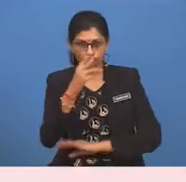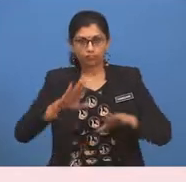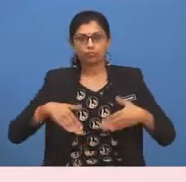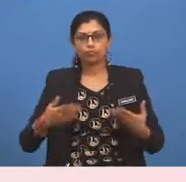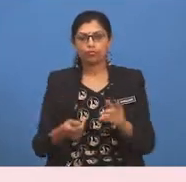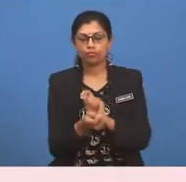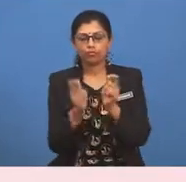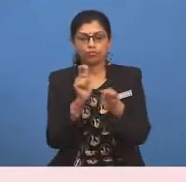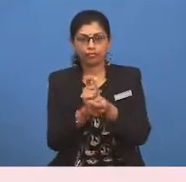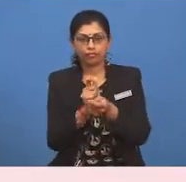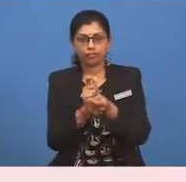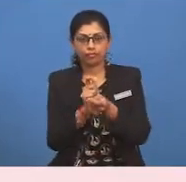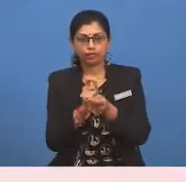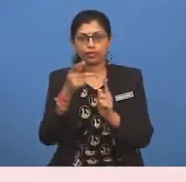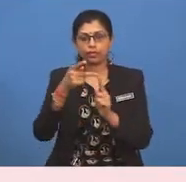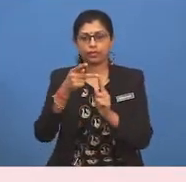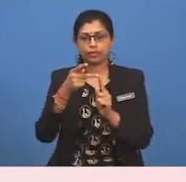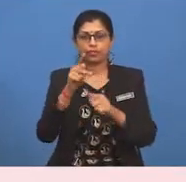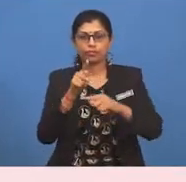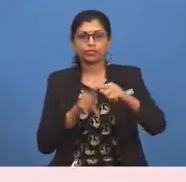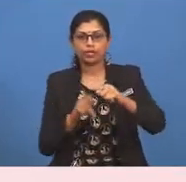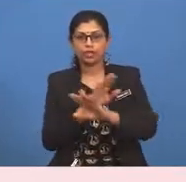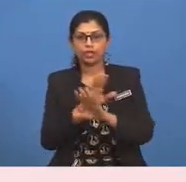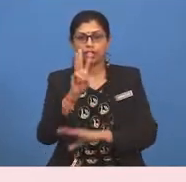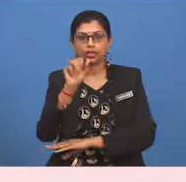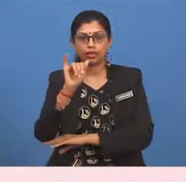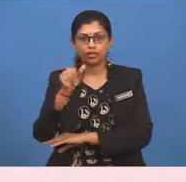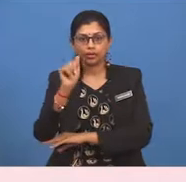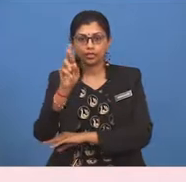1 darab dengan 2 tambah dengan 1